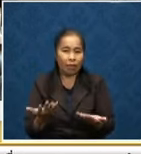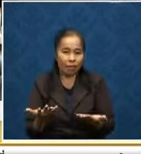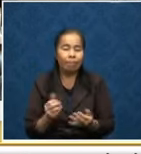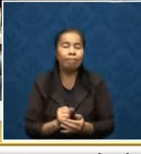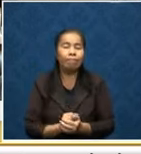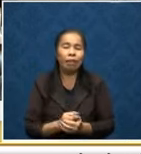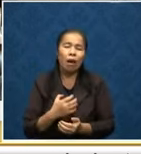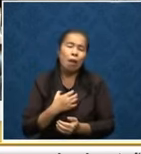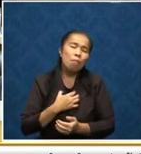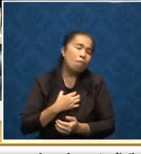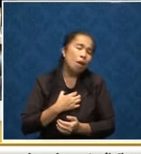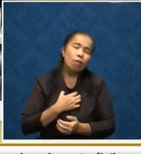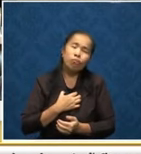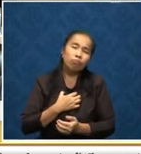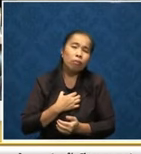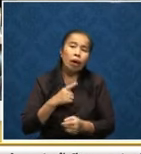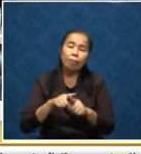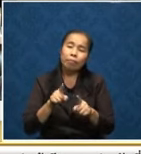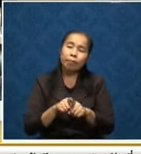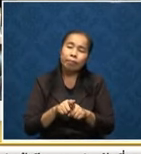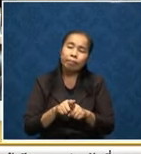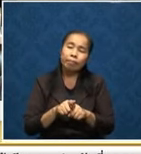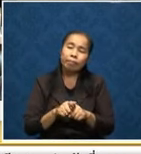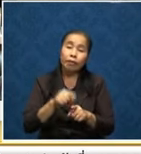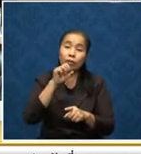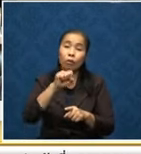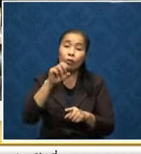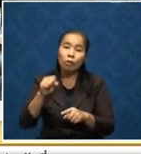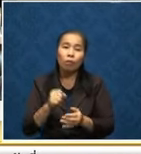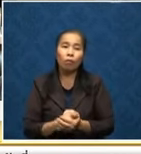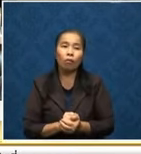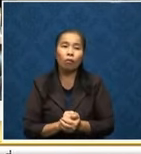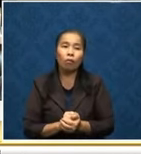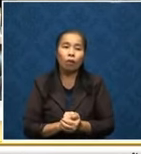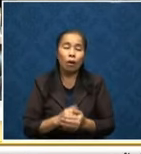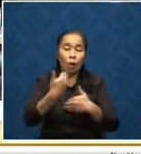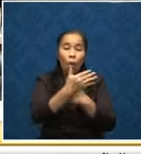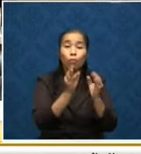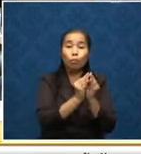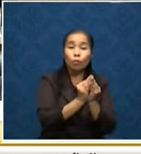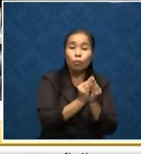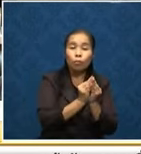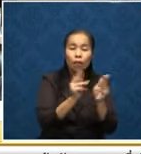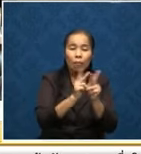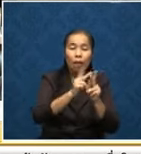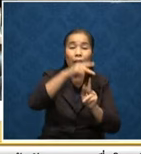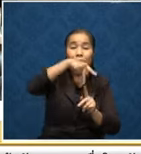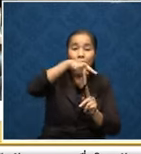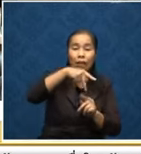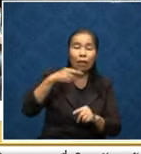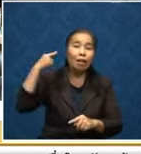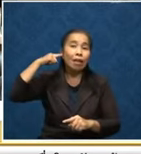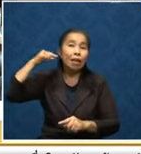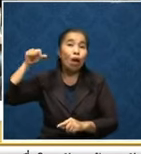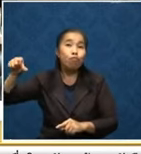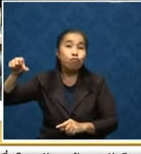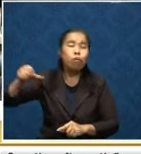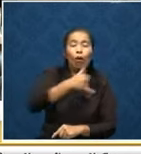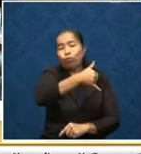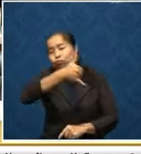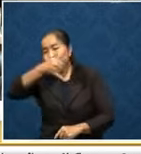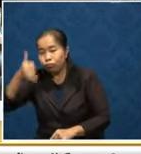ากเห็นสภาพที่ส.ส.ต้องวิ่งจากห้องประชุมกรรมาธิการนะมาตามเสียงก่อนเพื่อมาโหวตในห้อง